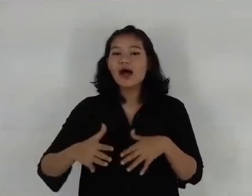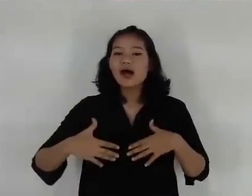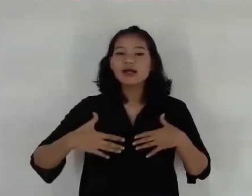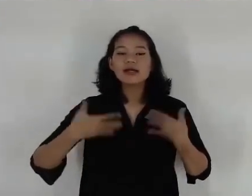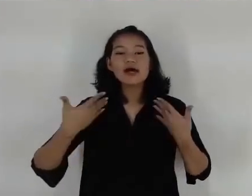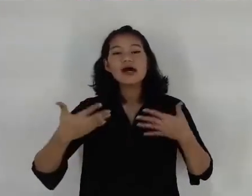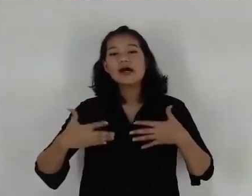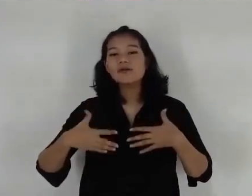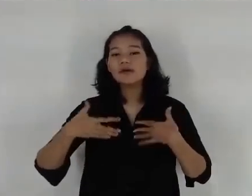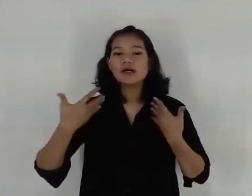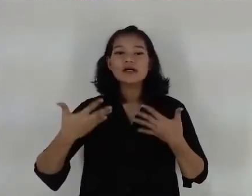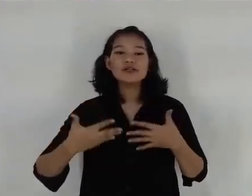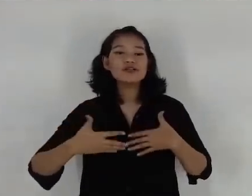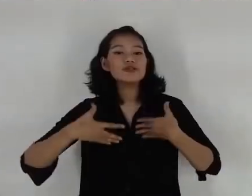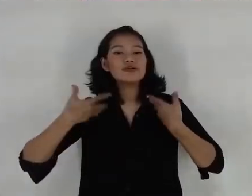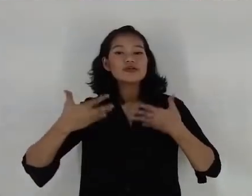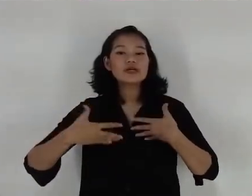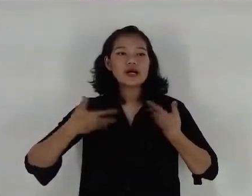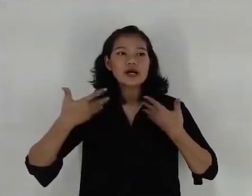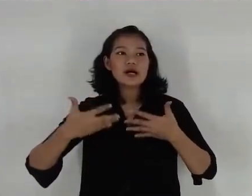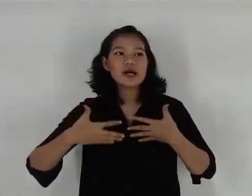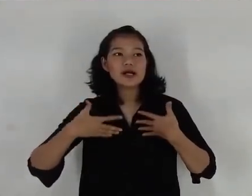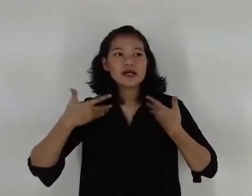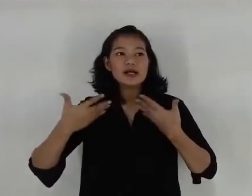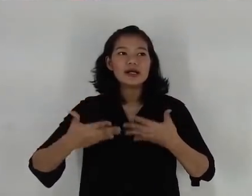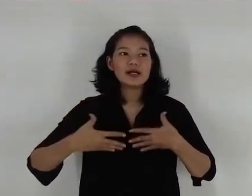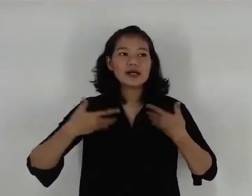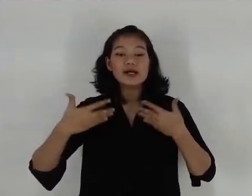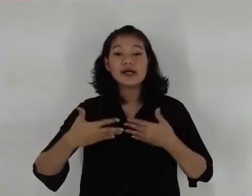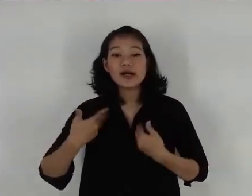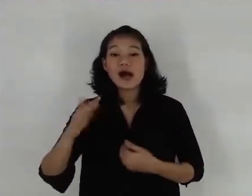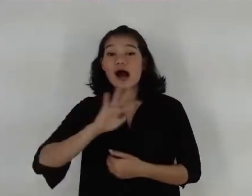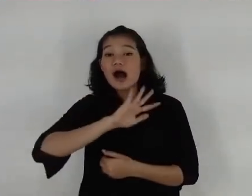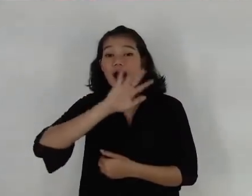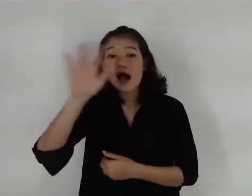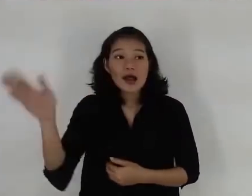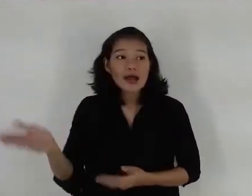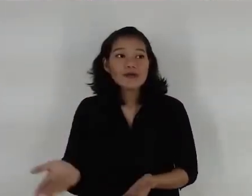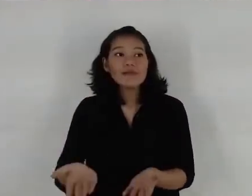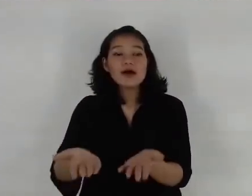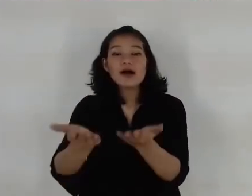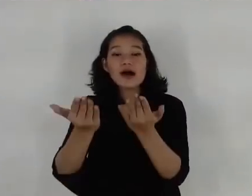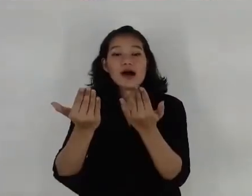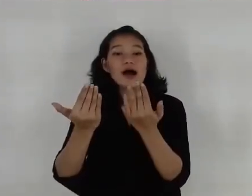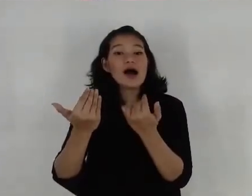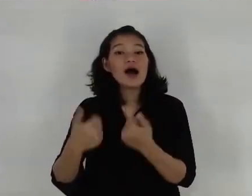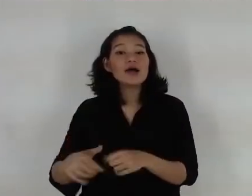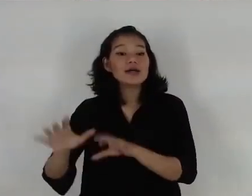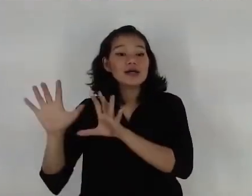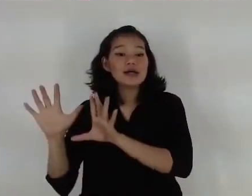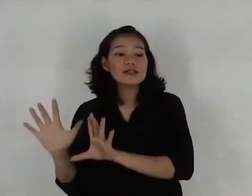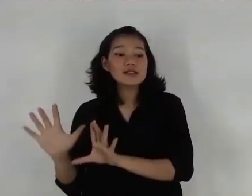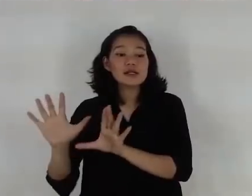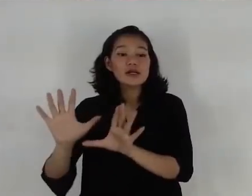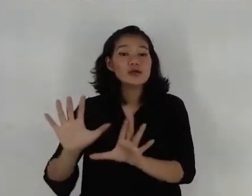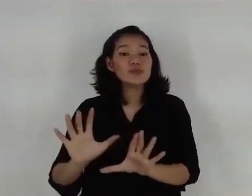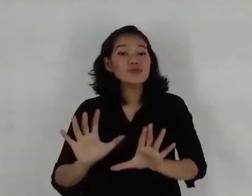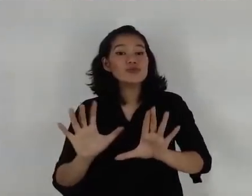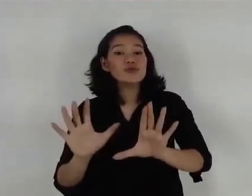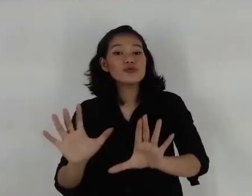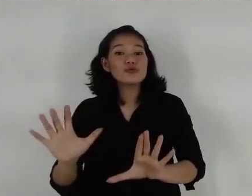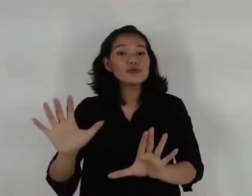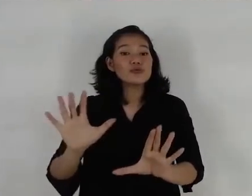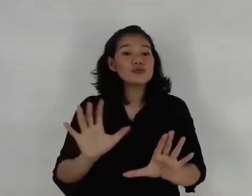berhimpun dan bersuka Arih harimau hijau